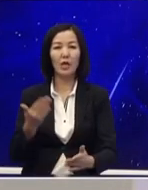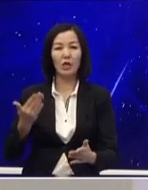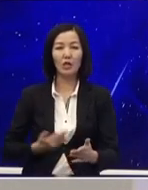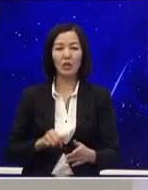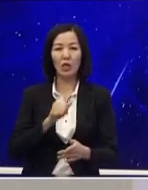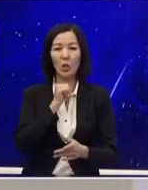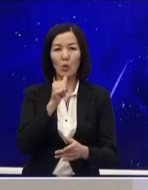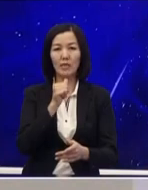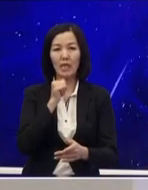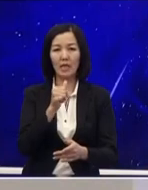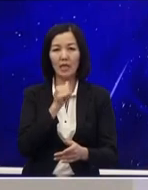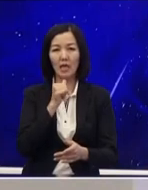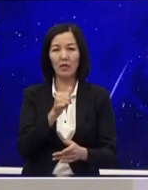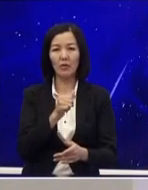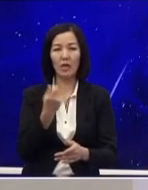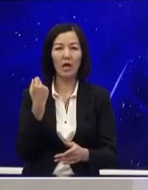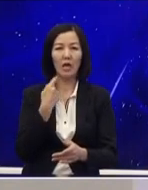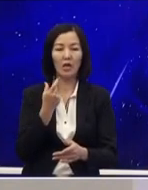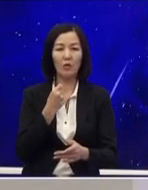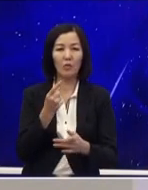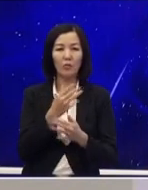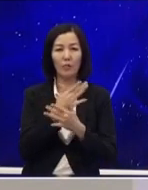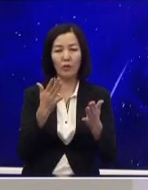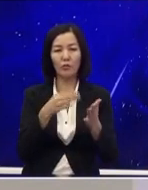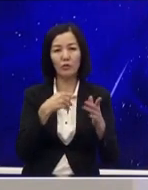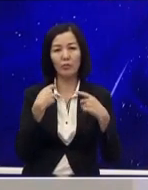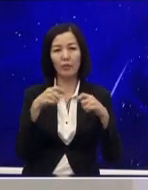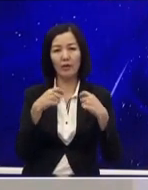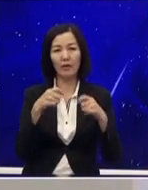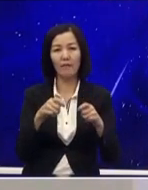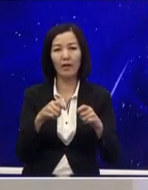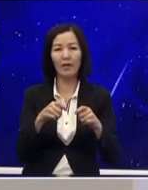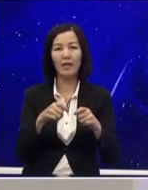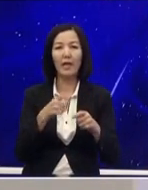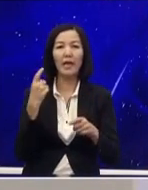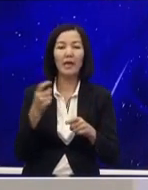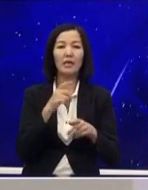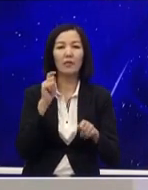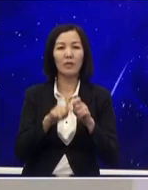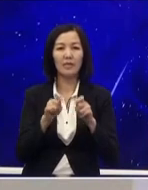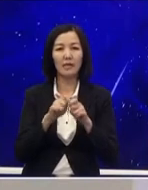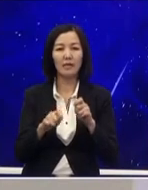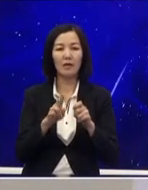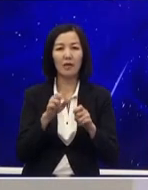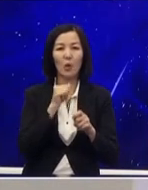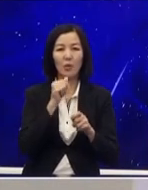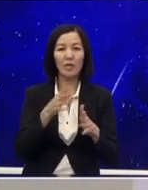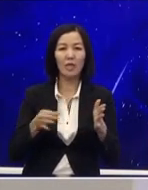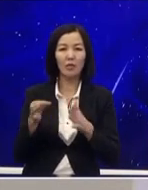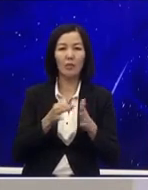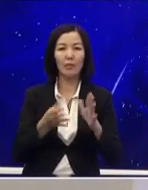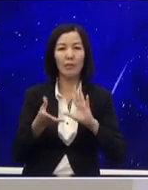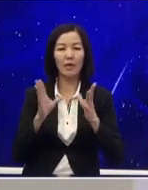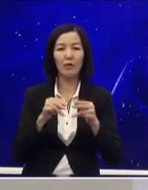Житель Костанай незаконно сбывал алкогольную продукцию. Сотрудниками Департамента экономических расследований по Костанайской области